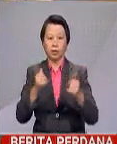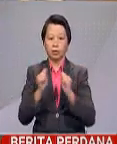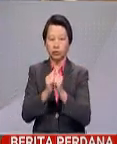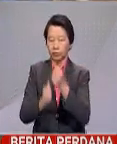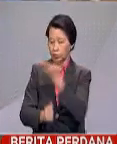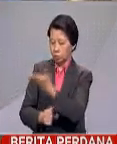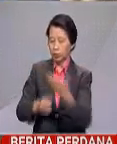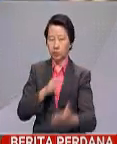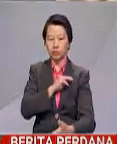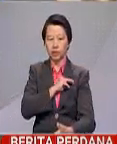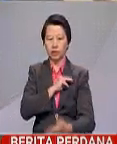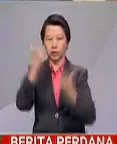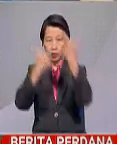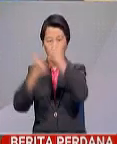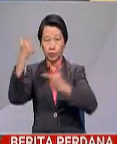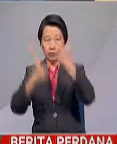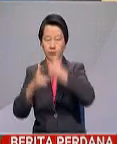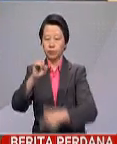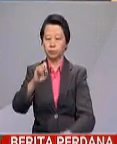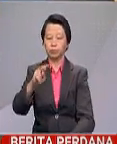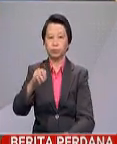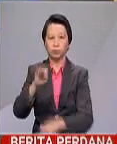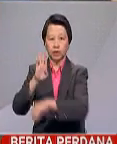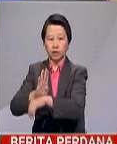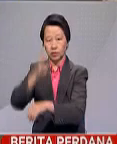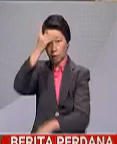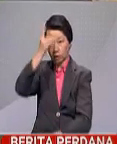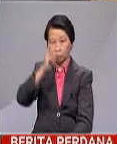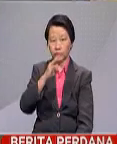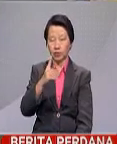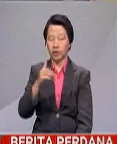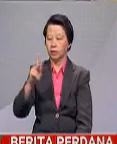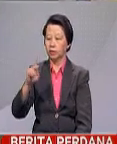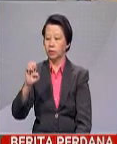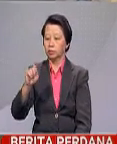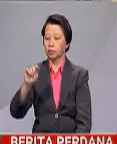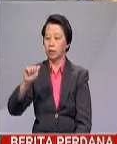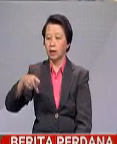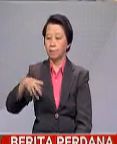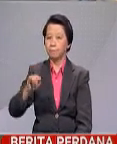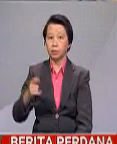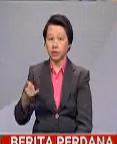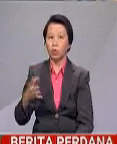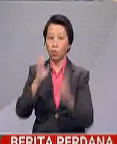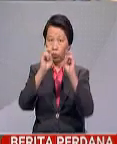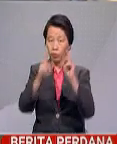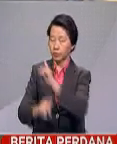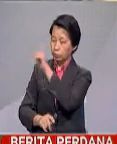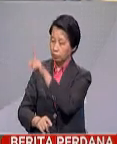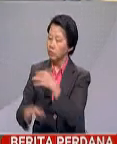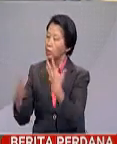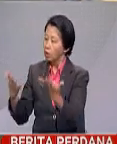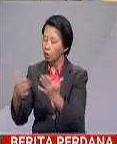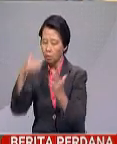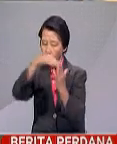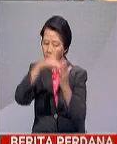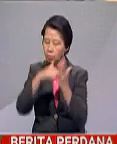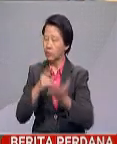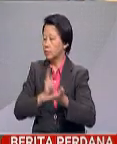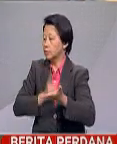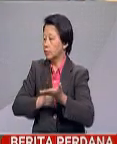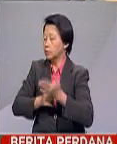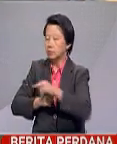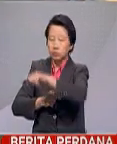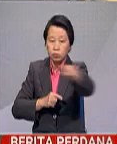dengan Menteri sendiri iaitu Menteri Pelancongan Seni dan Budaya, Datuk Muhammadin Ketapi. Baik, Datuk, kita terus kepada persoalan Datuk. Mungkin intipati yang telah dibincangkan dalam